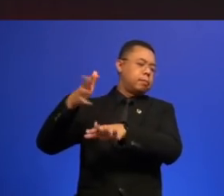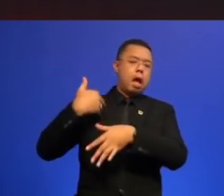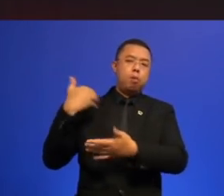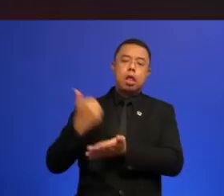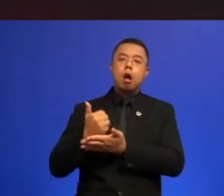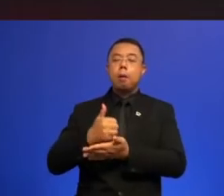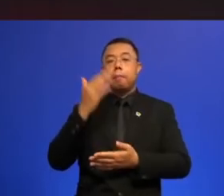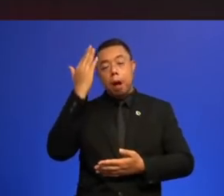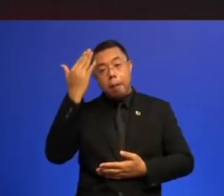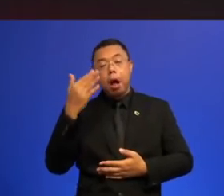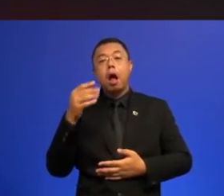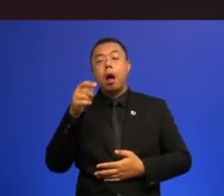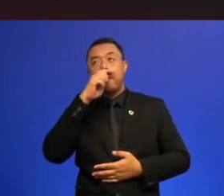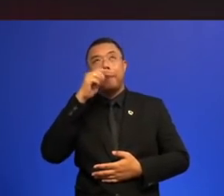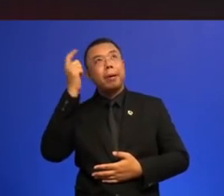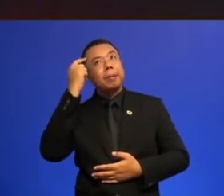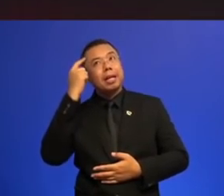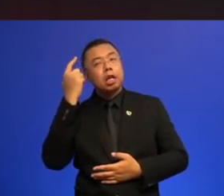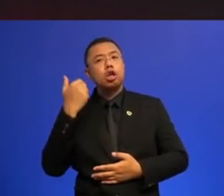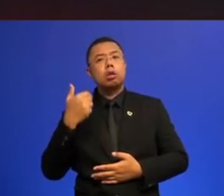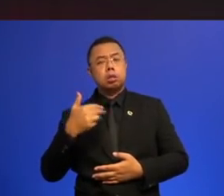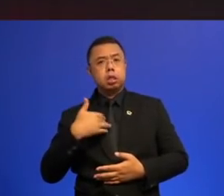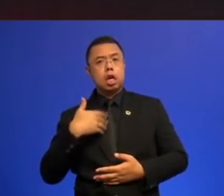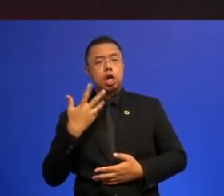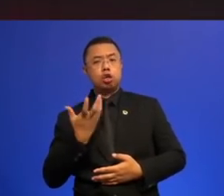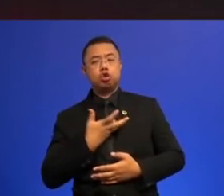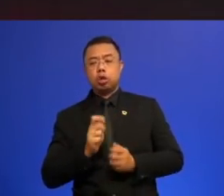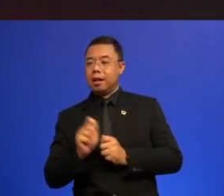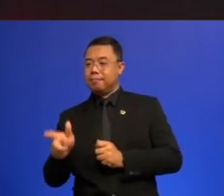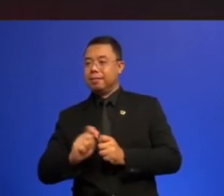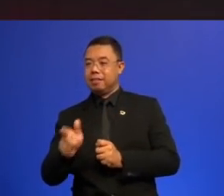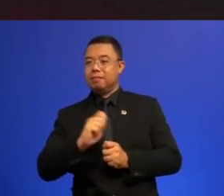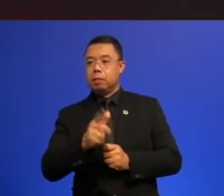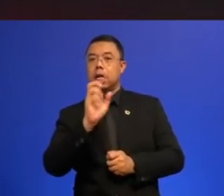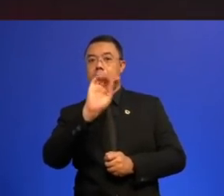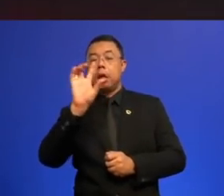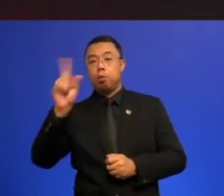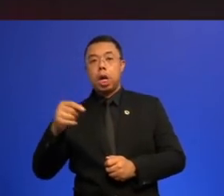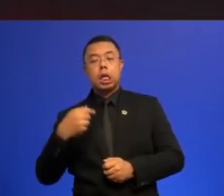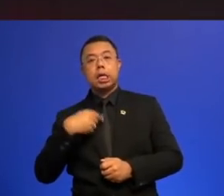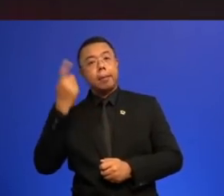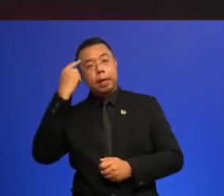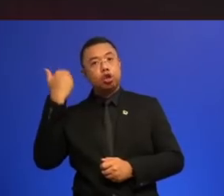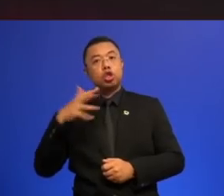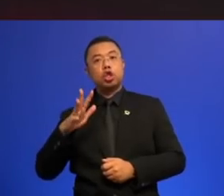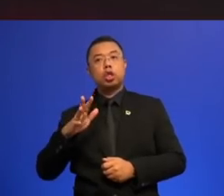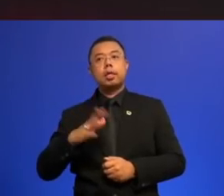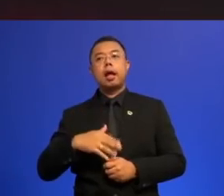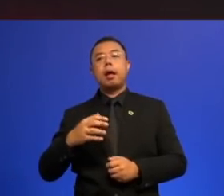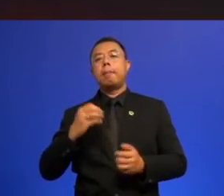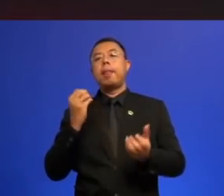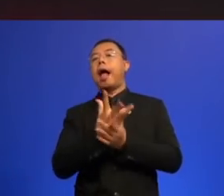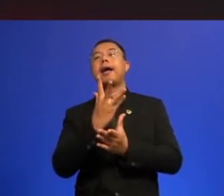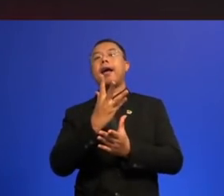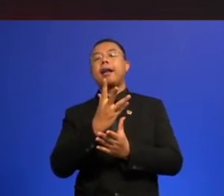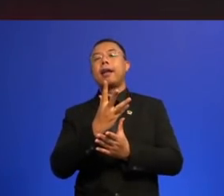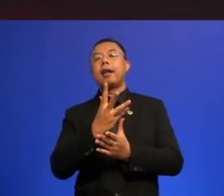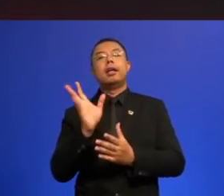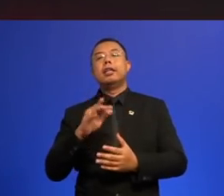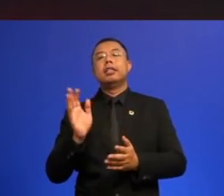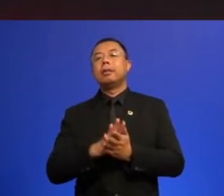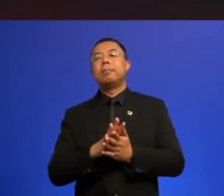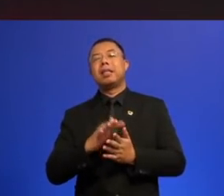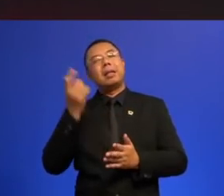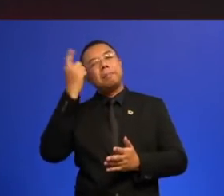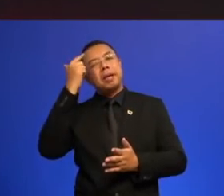Karena papanya merasa dengan perlakuan saya suka memberi uang jajan tiap bulan, saya dianggap melangkahi papanya, menjengkali papa